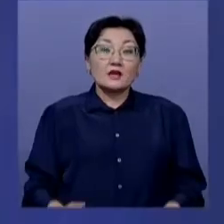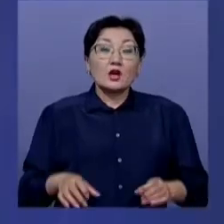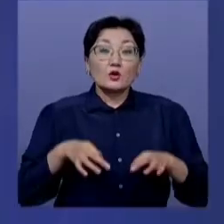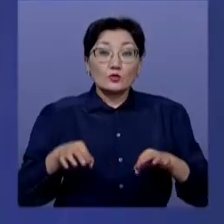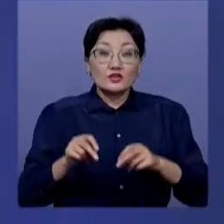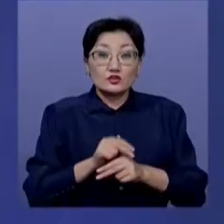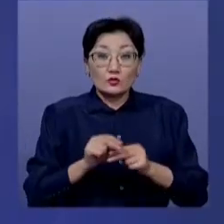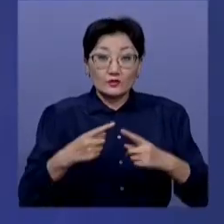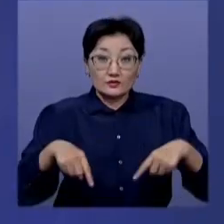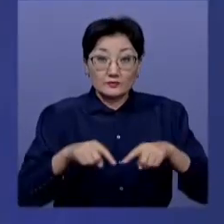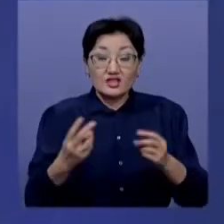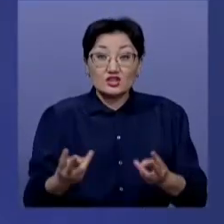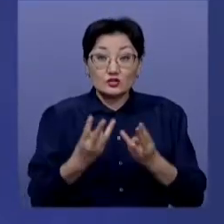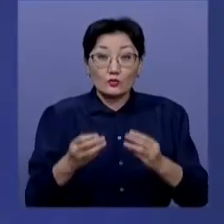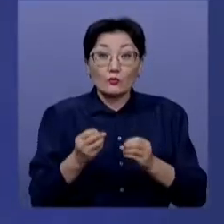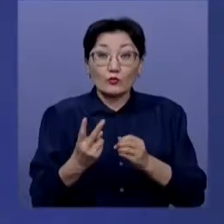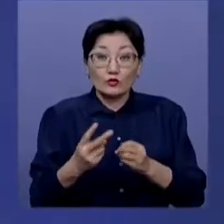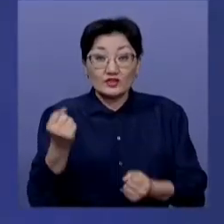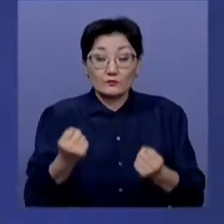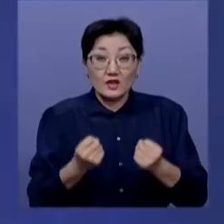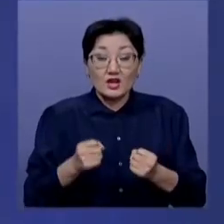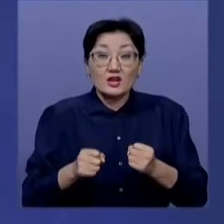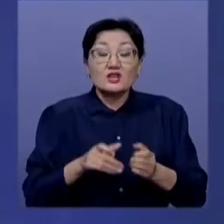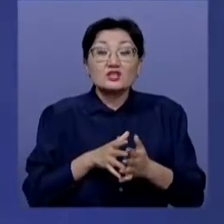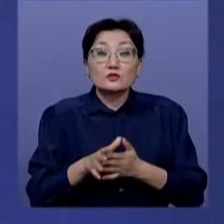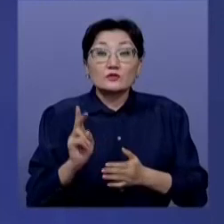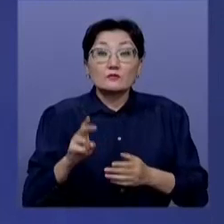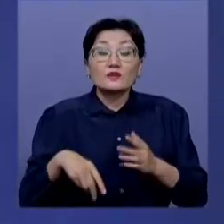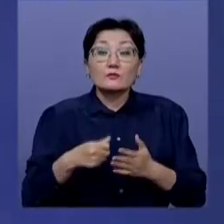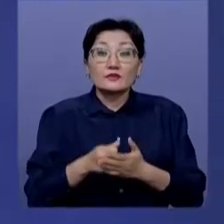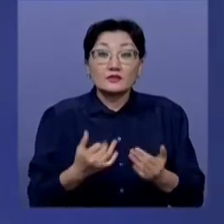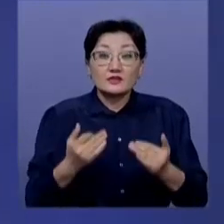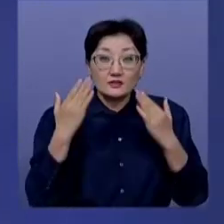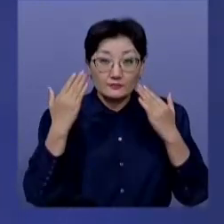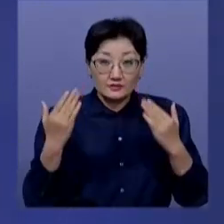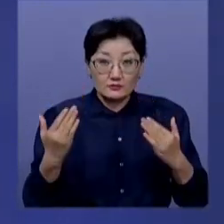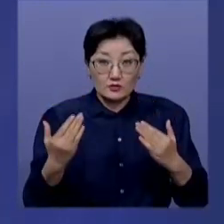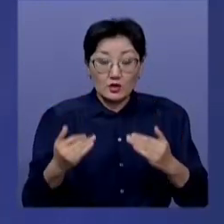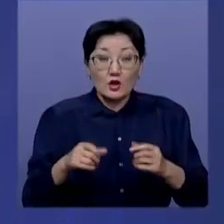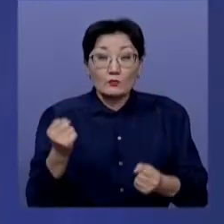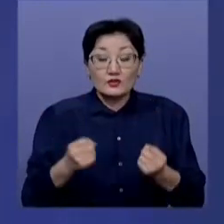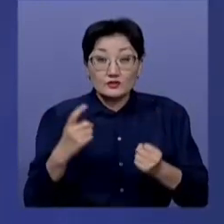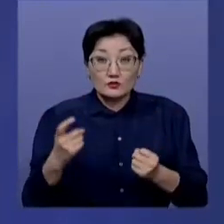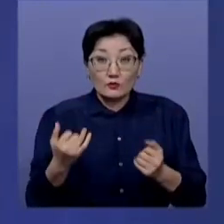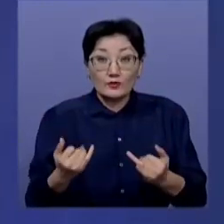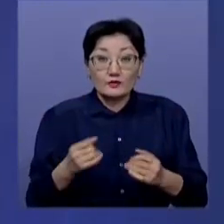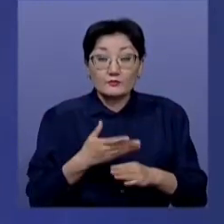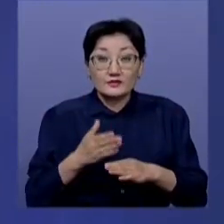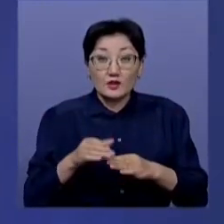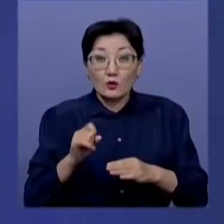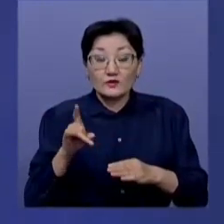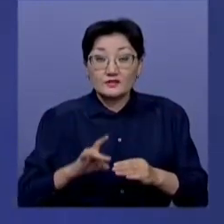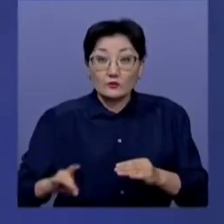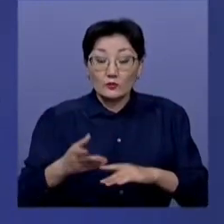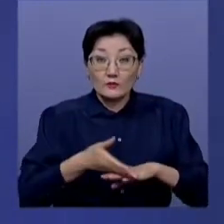Көлік жөндейтін орталықта жанып кеткен 12 көліктің шығынын кім өтейтіні әзірге белгісіз. Көлік иелері бүгін біртіндеп Әуезов